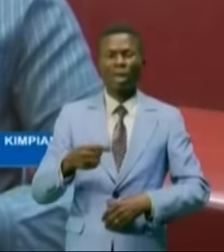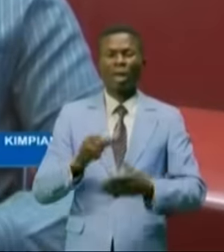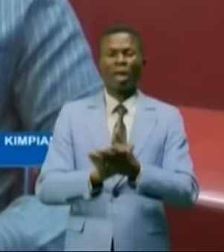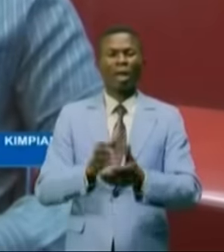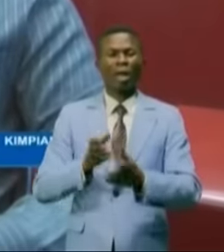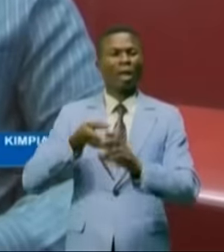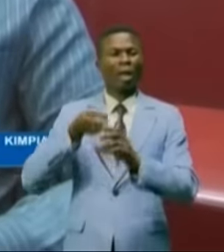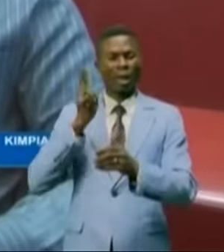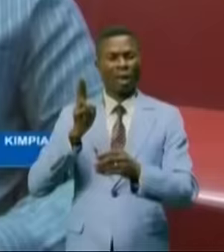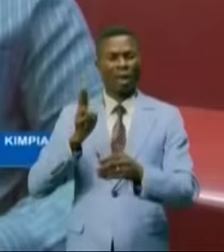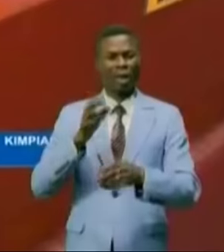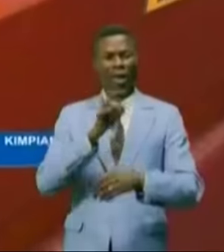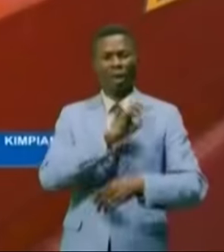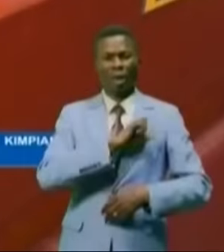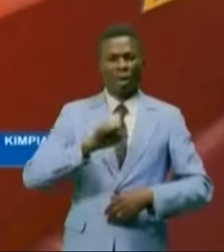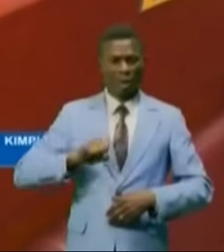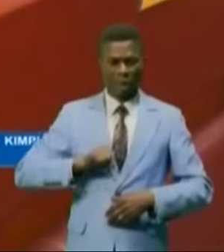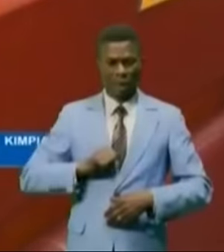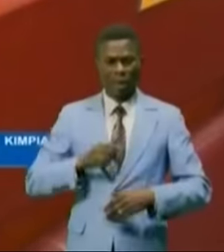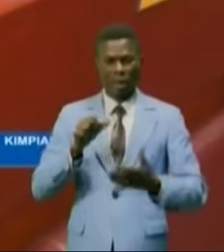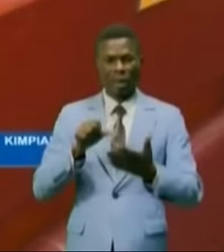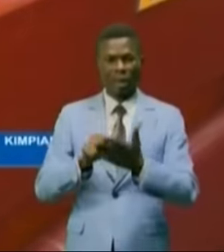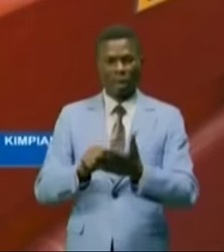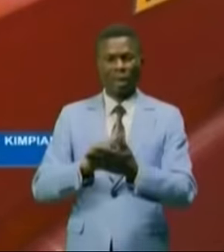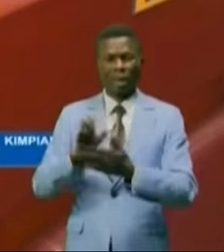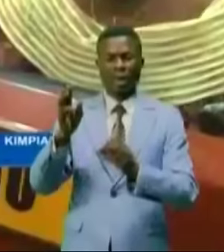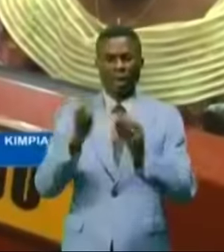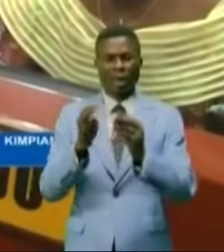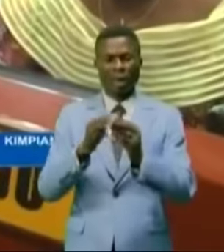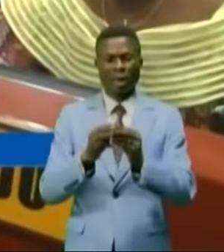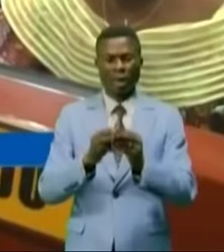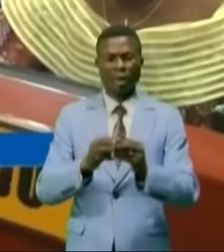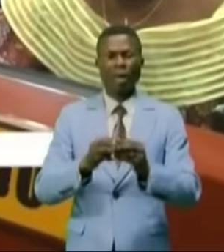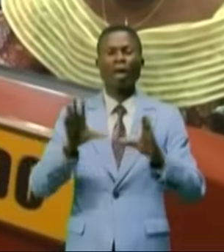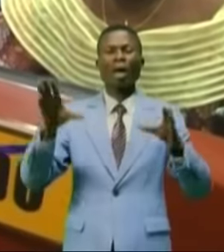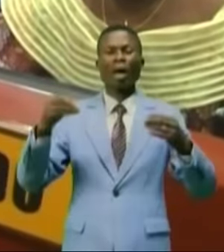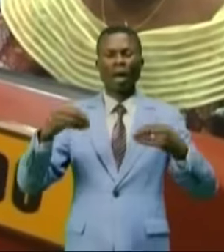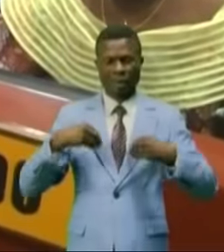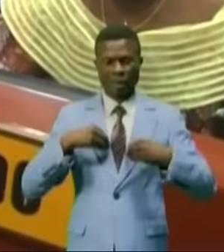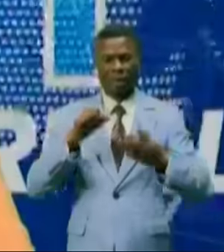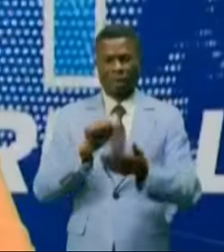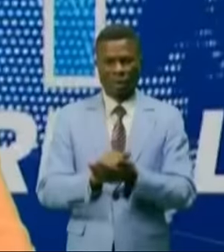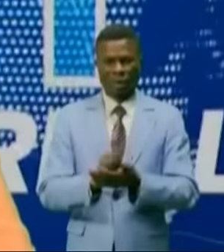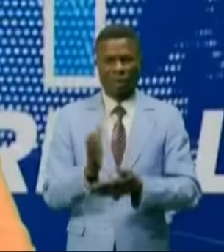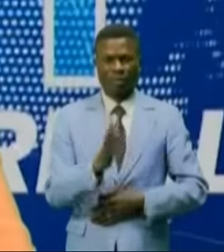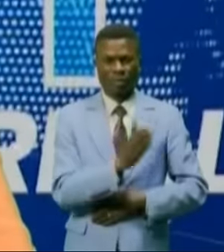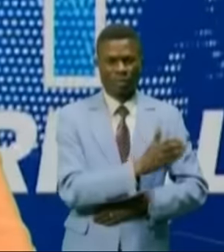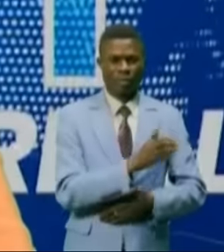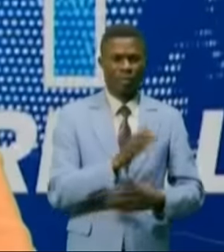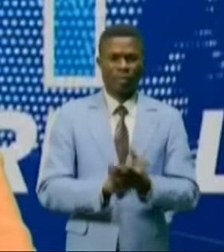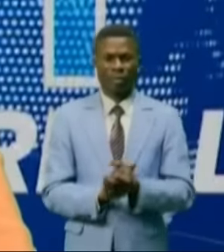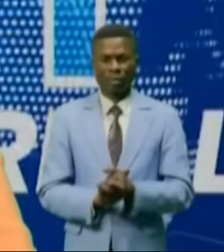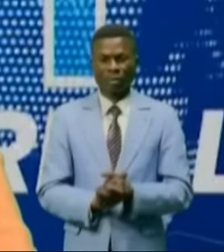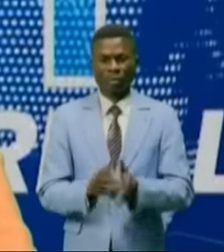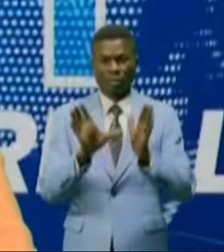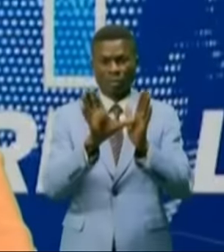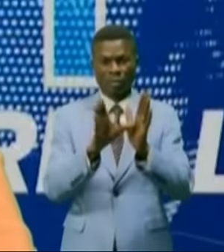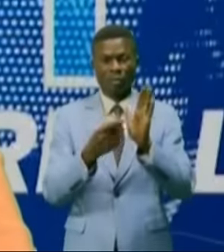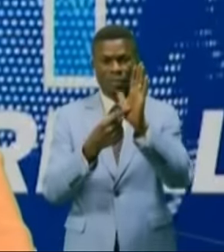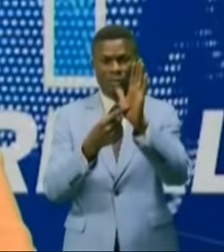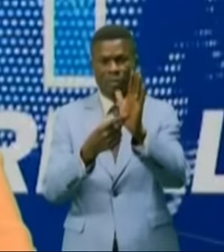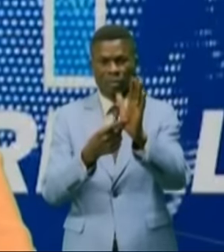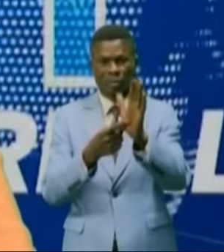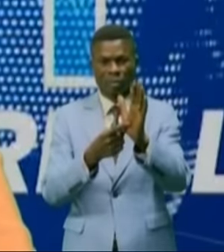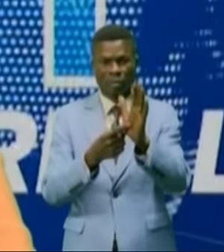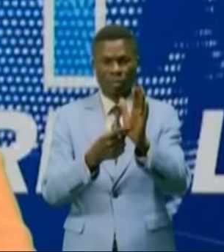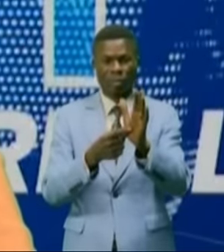mandat de sénateur dans une correspondance. L'Assemblée plénière en a pris acte. Et dans ces images, découvrez la